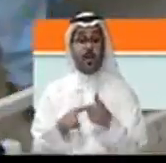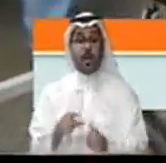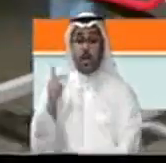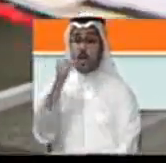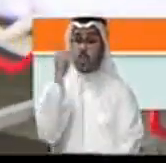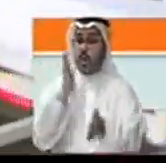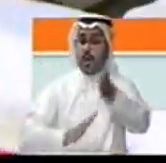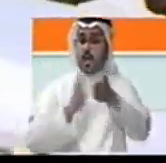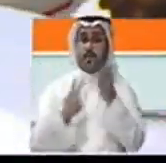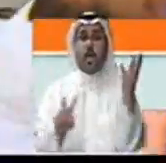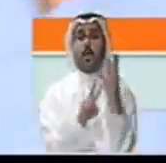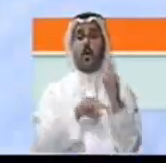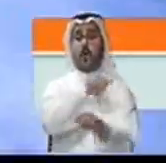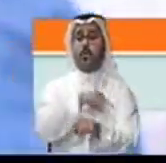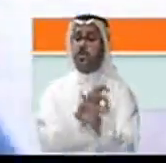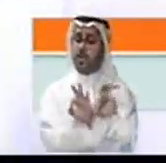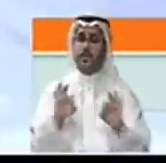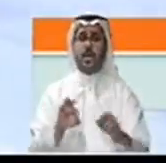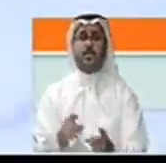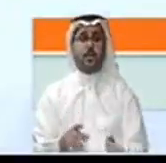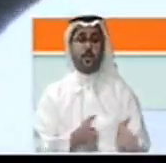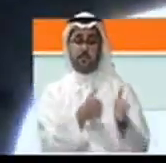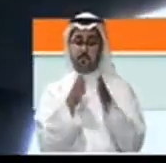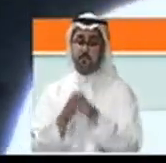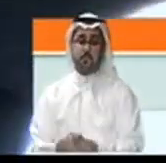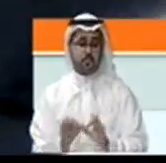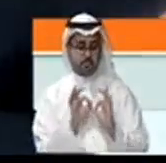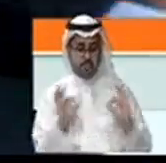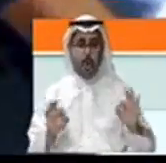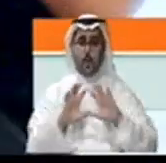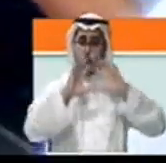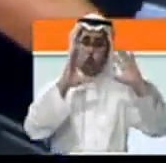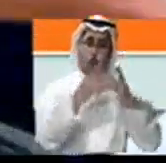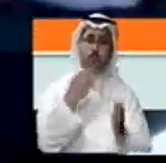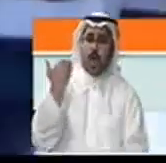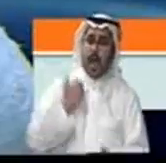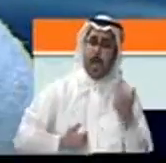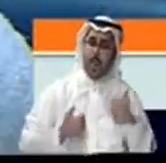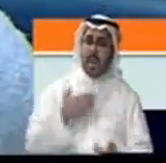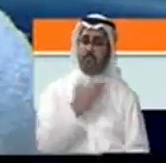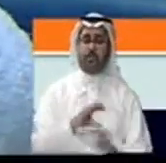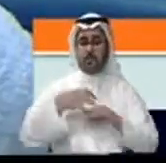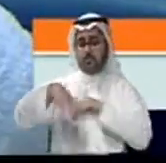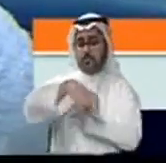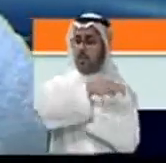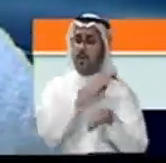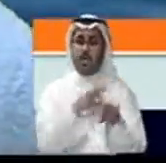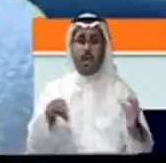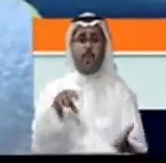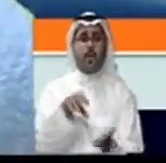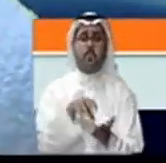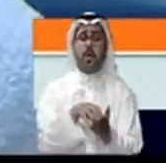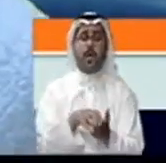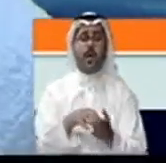مدار 24 ساعة وعيادة عامة وتخصصية وغرفا للعمليات والأقسام الأخرى، حيث يبلغ